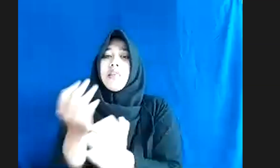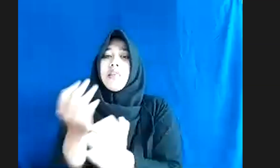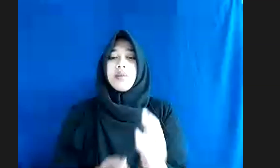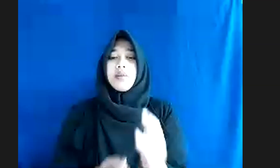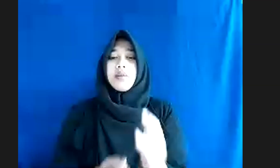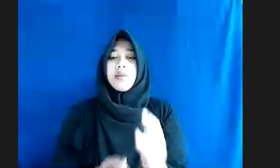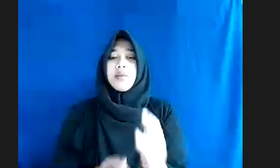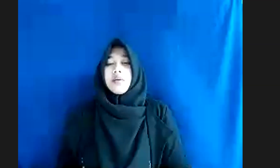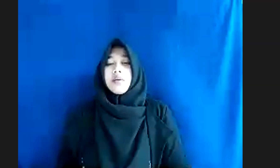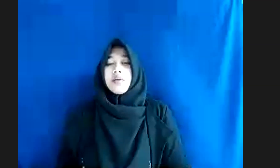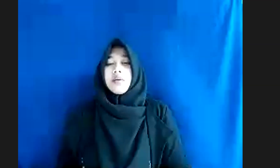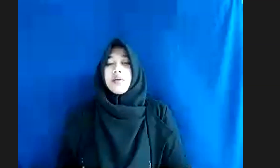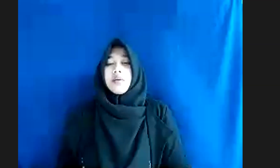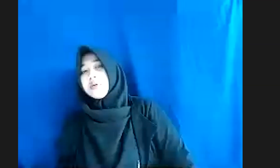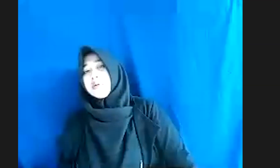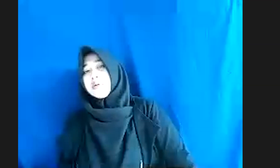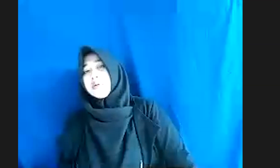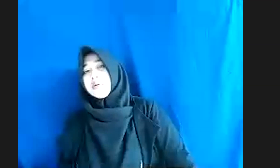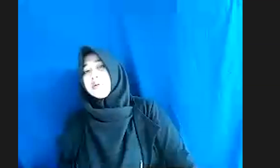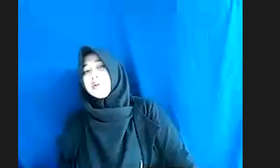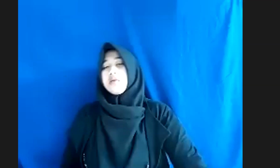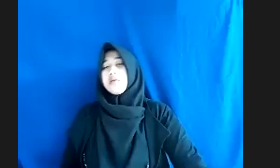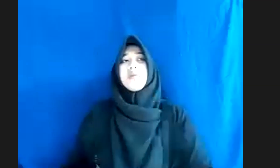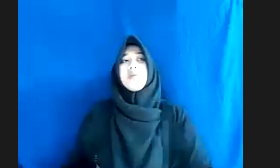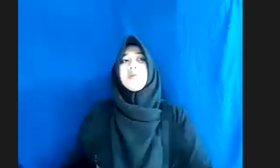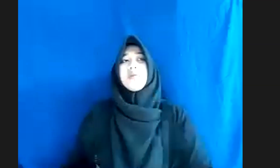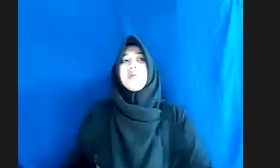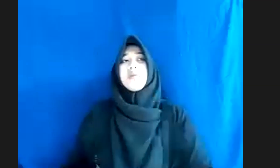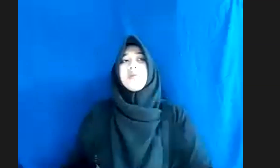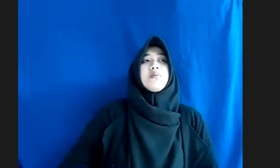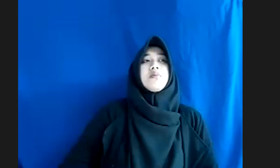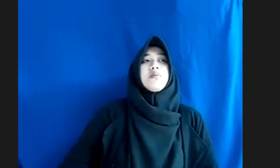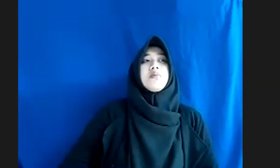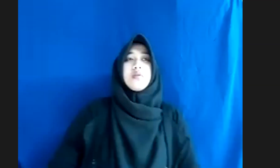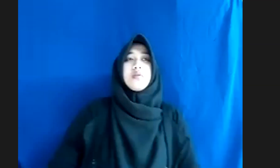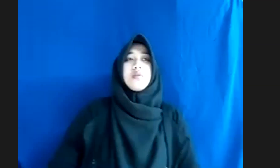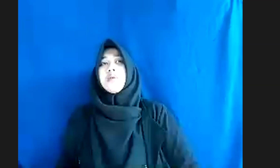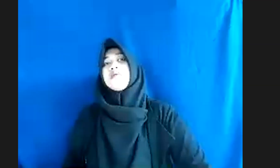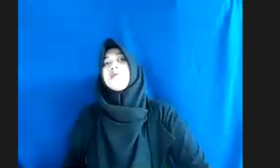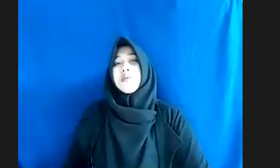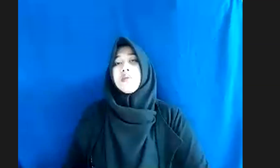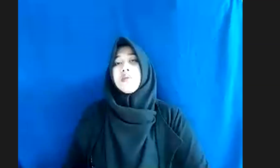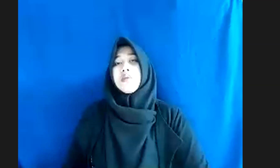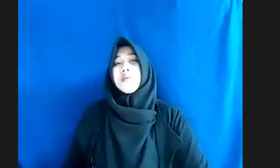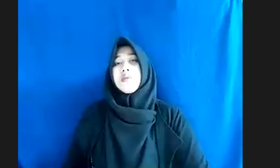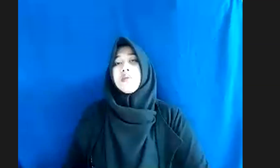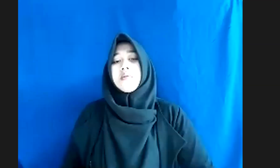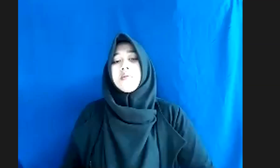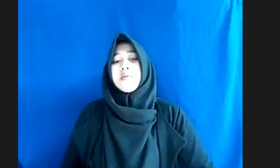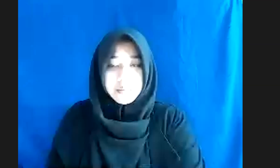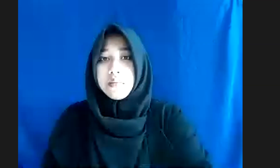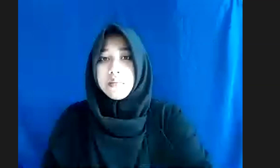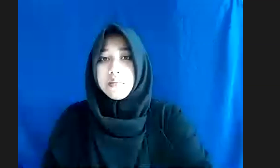Ya, Ya, oh maaf lupa saya mute.